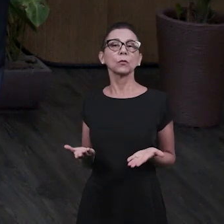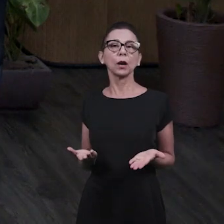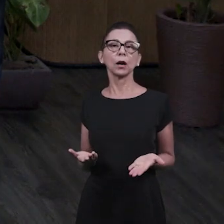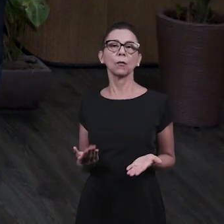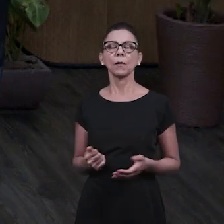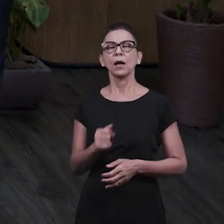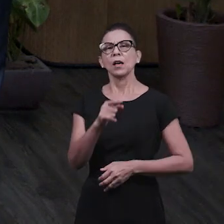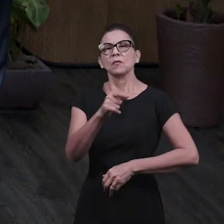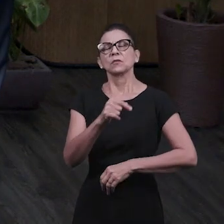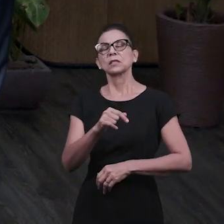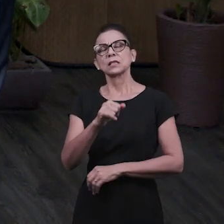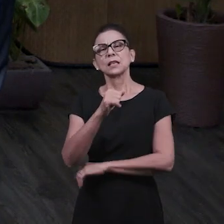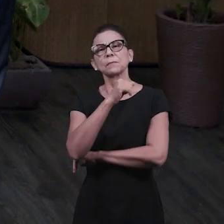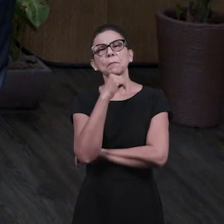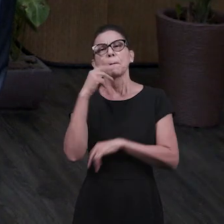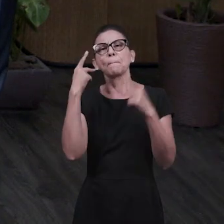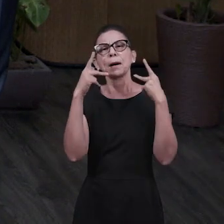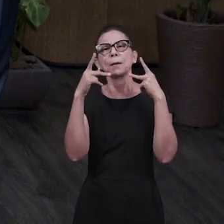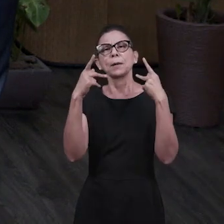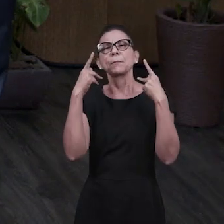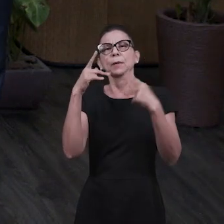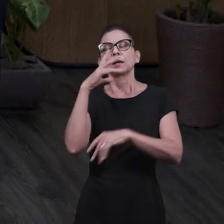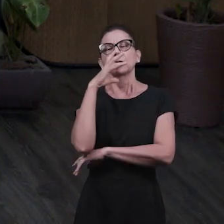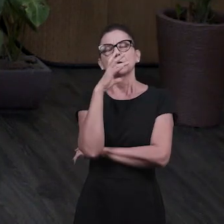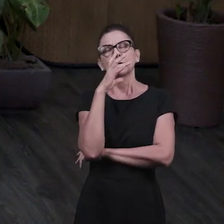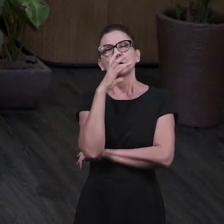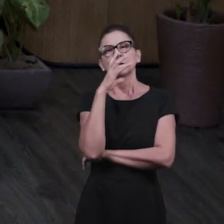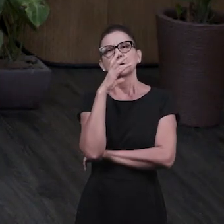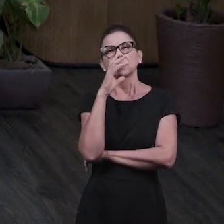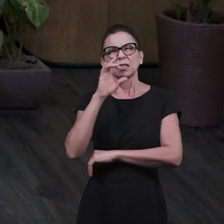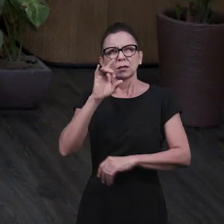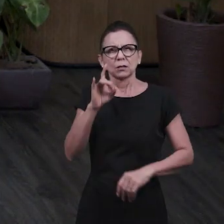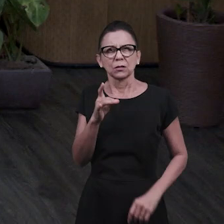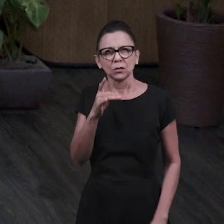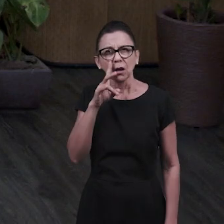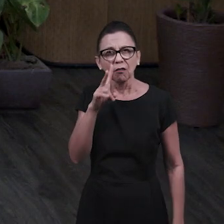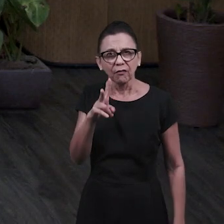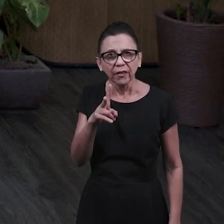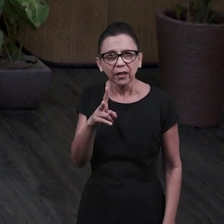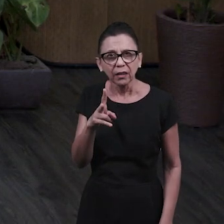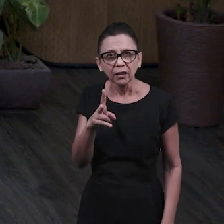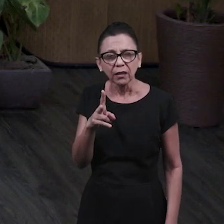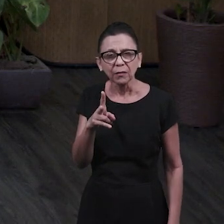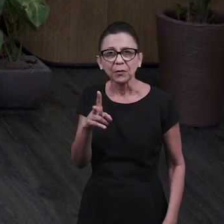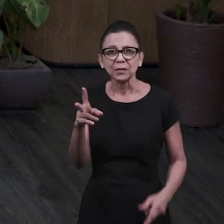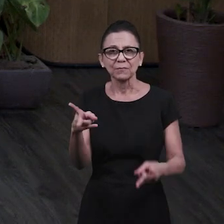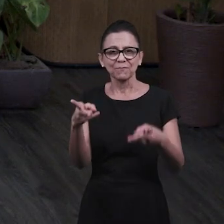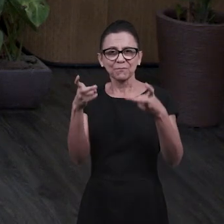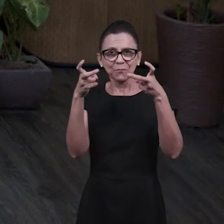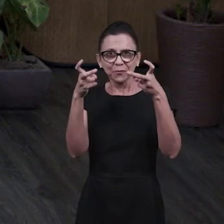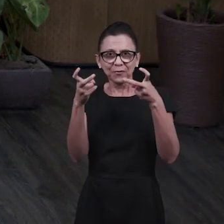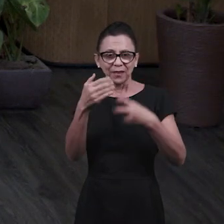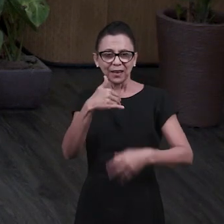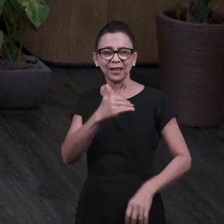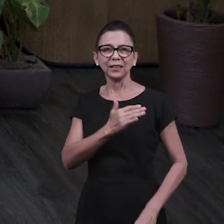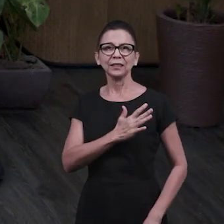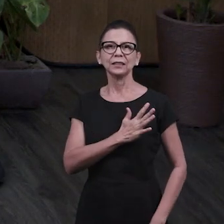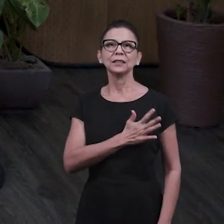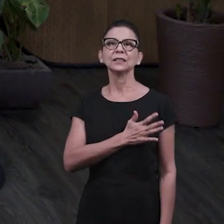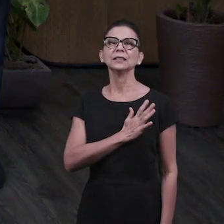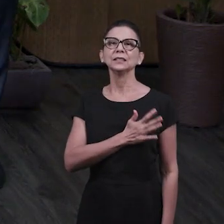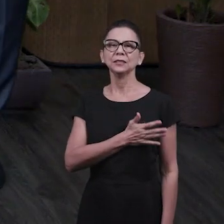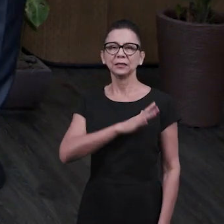il n'écoute pas seulement une prédication, un discours, mais il reçoit cette parole dans le